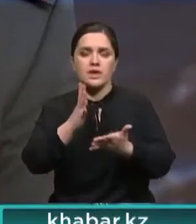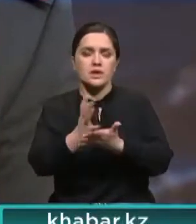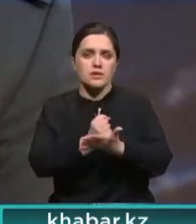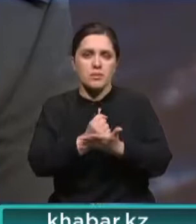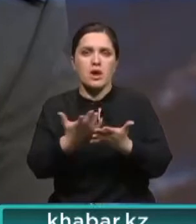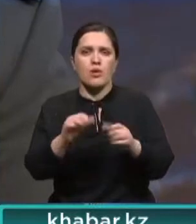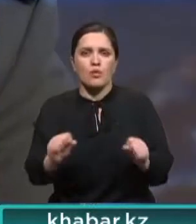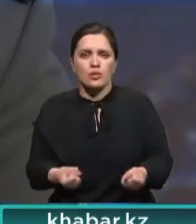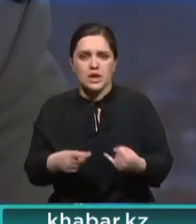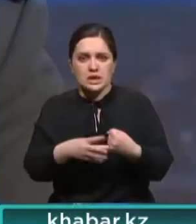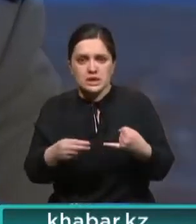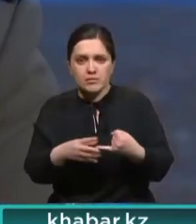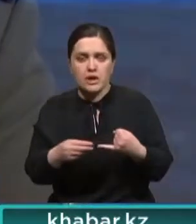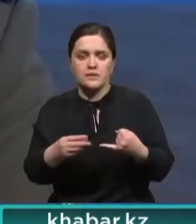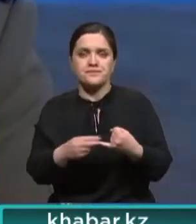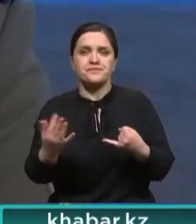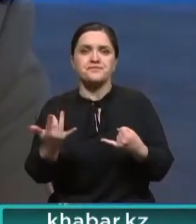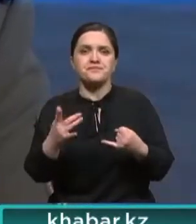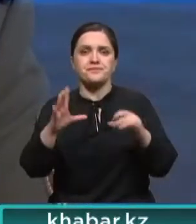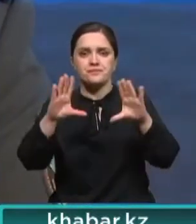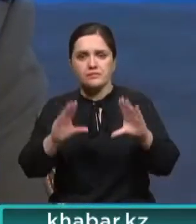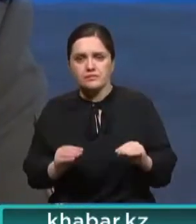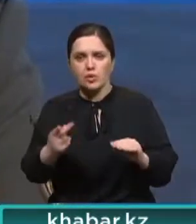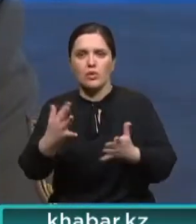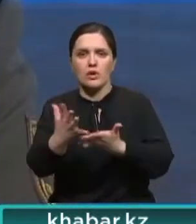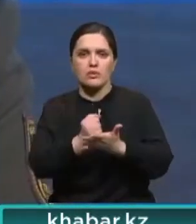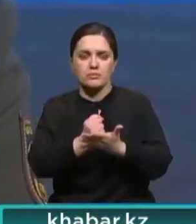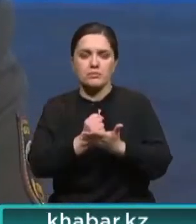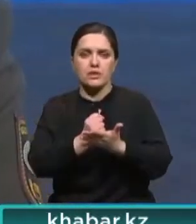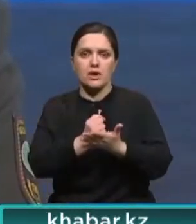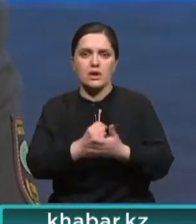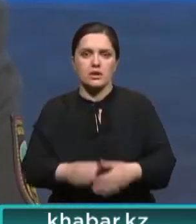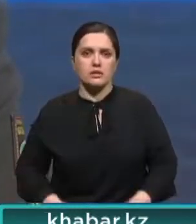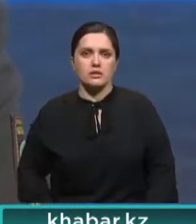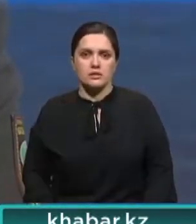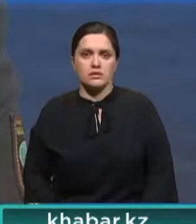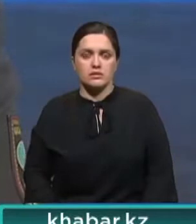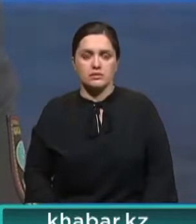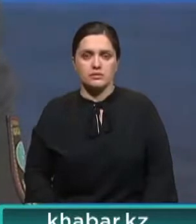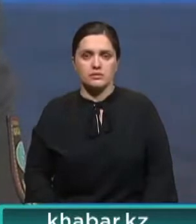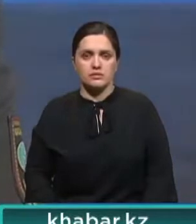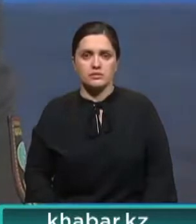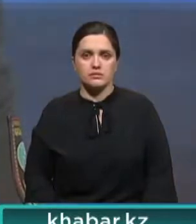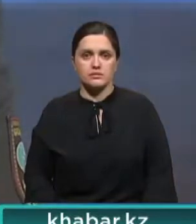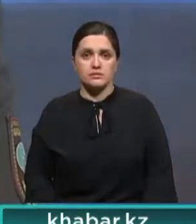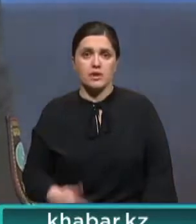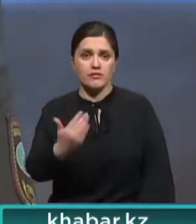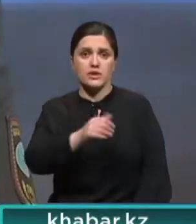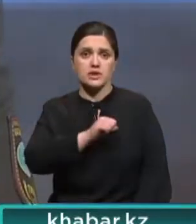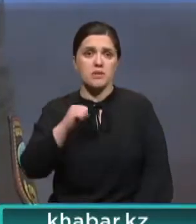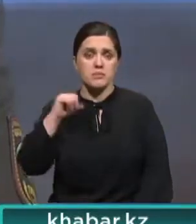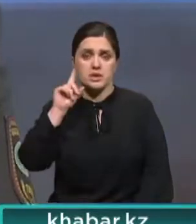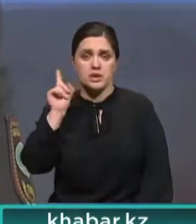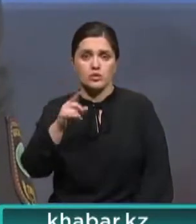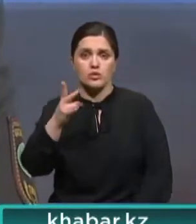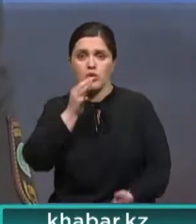грунта, процесс снеготаяния и снегонакопления. Вот какие объемы воды, есть какие-нибудь данные? В то же время вы сами знаете, что необходимо